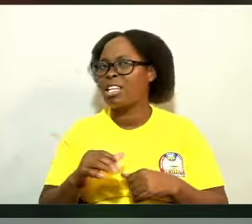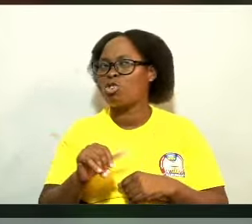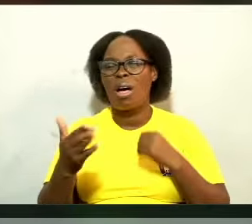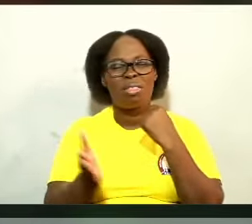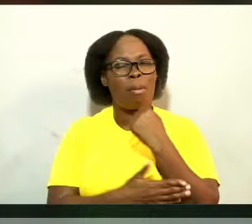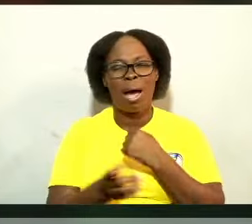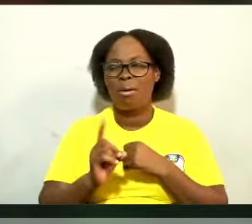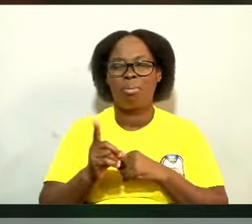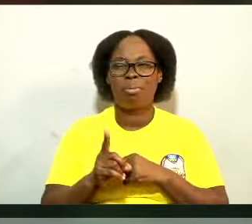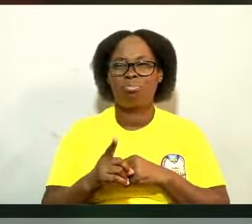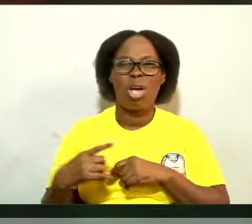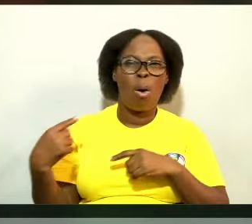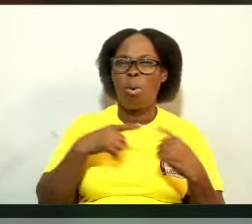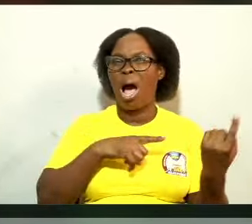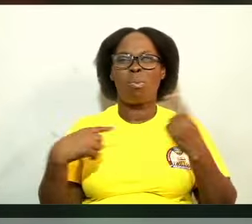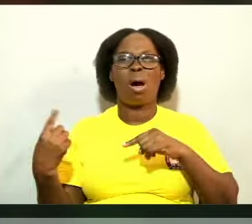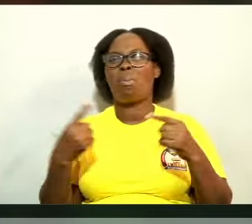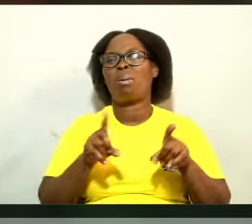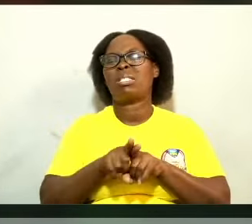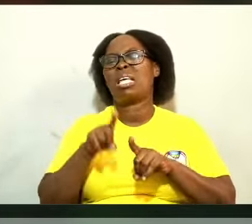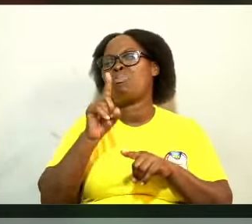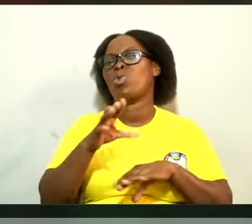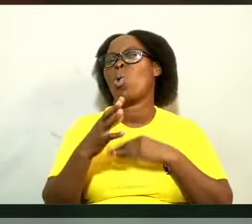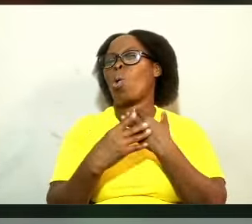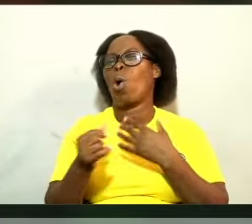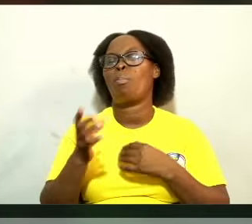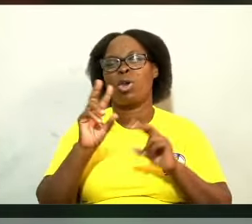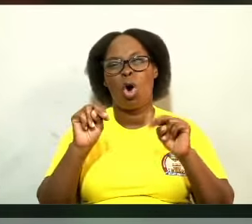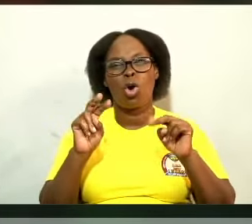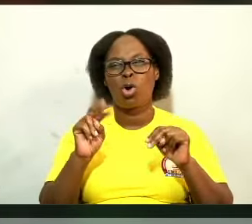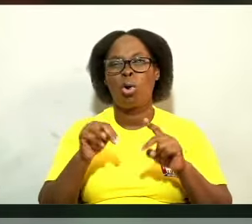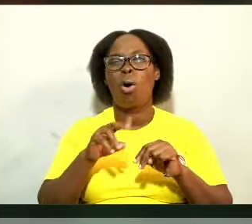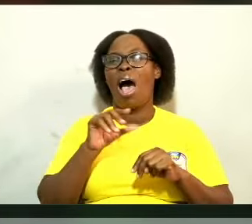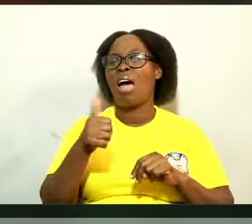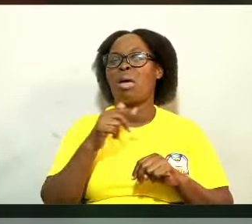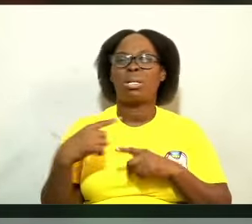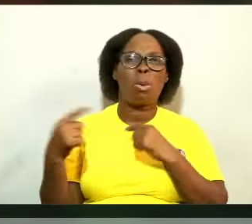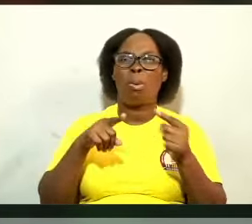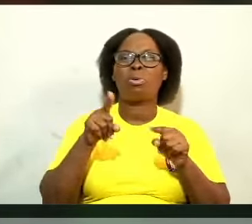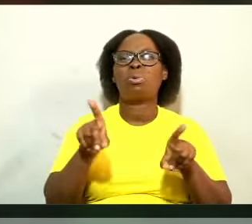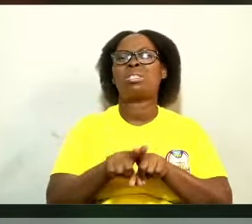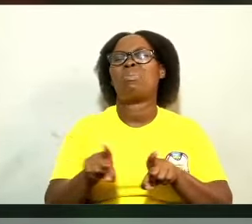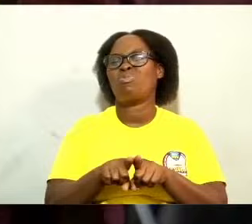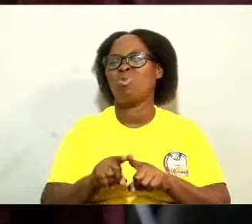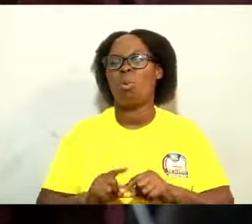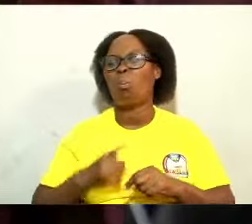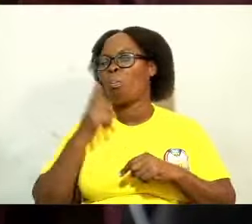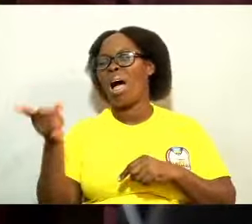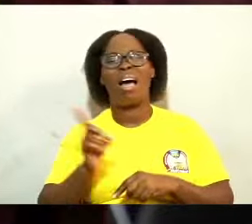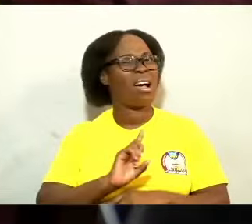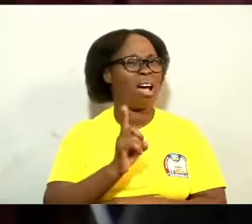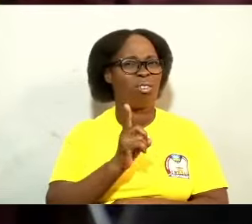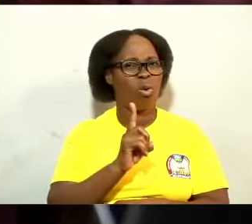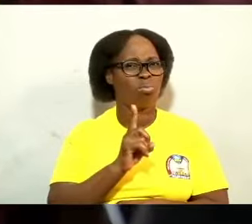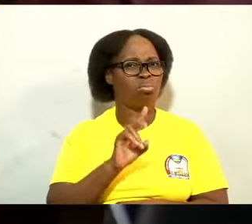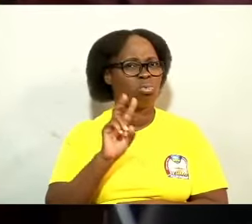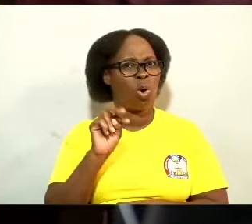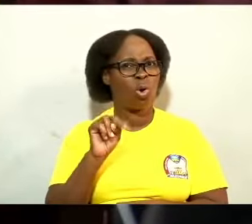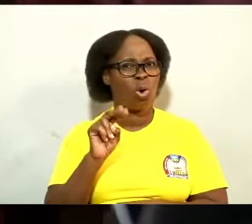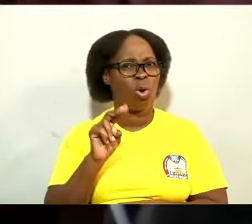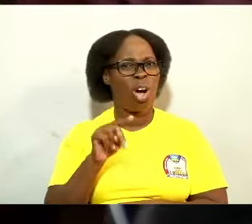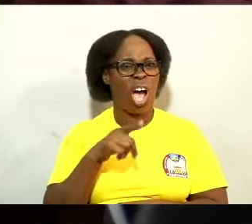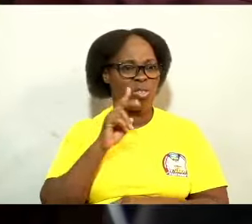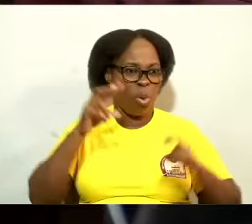laumu. Mume anakutukana, mama unatukanwa, jini, na wewe unaanza kutafuta aina za majini, makata. Hasa